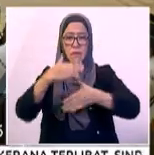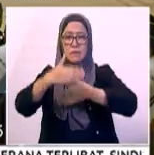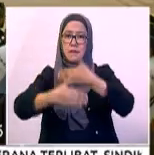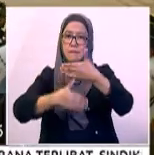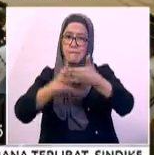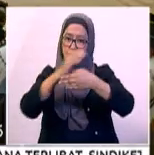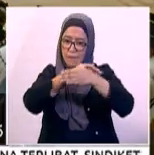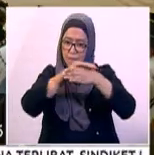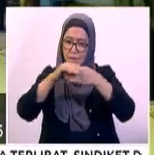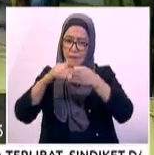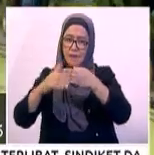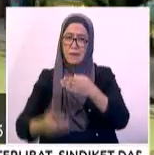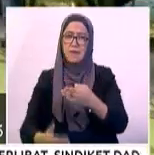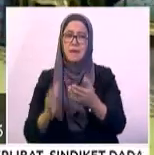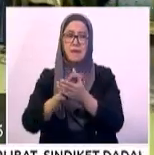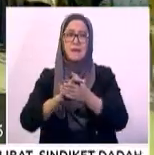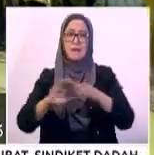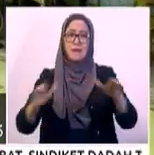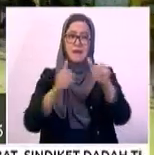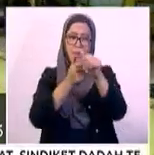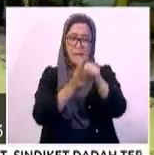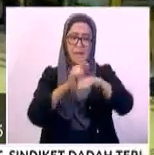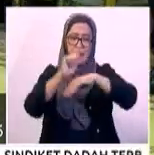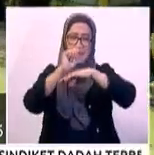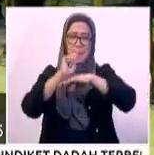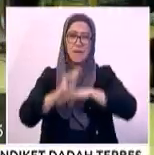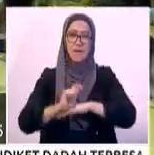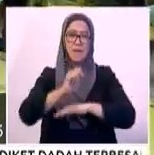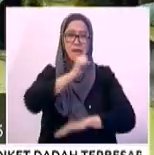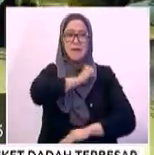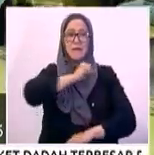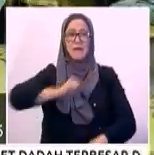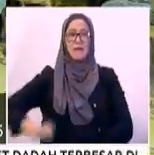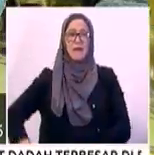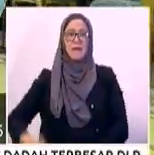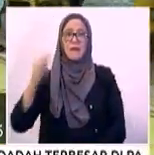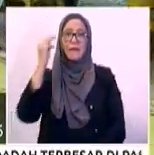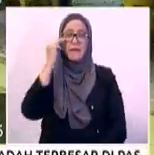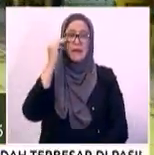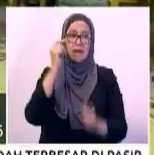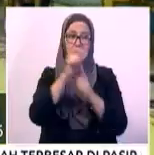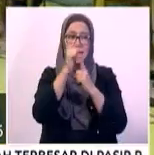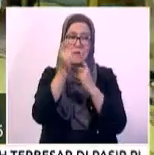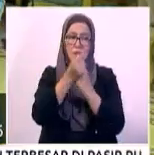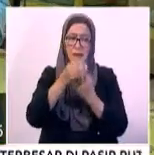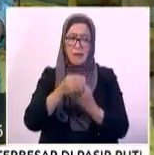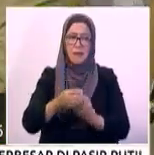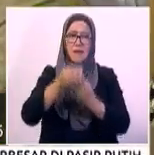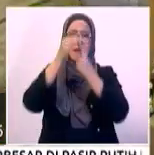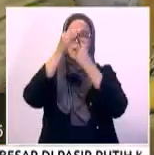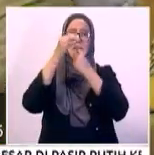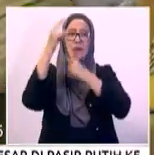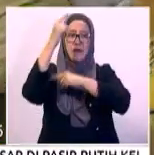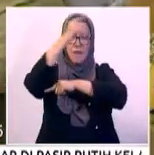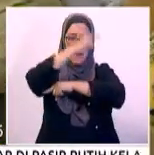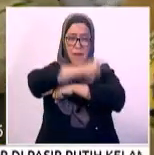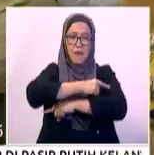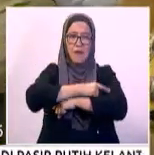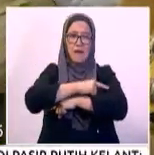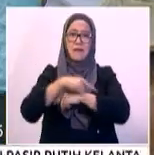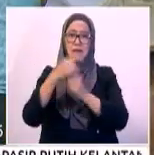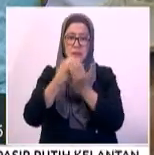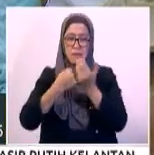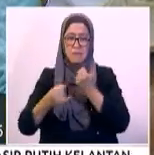disempurnakan mengikut tradisi Kesultanan Melayu pada tarikh yang amat istimewa, iaitu pada hari keputeraan sebenar Seri Paduka